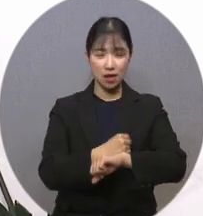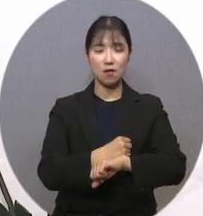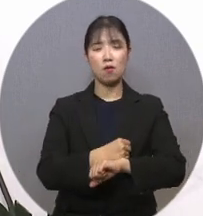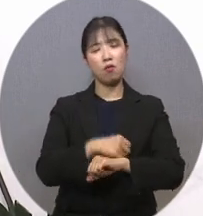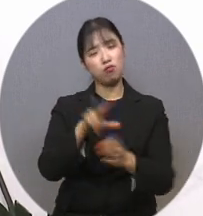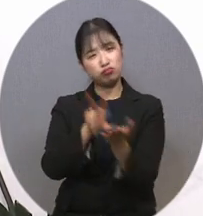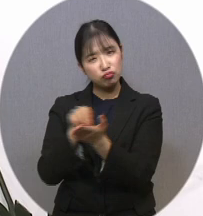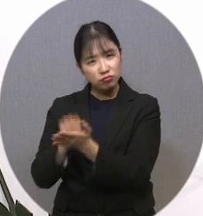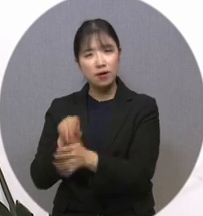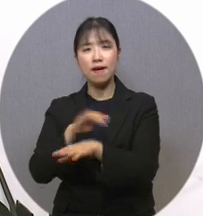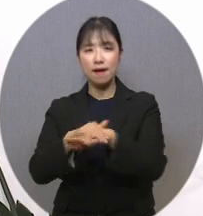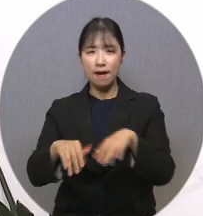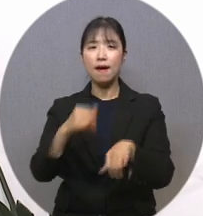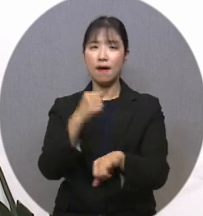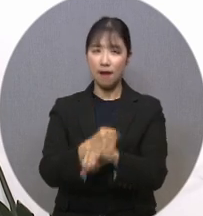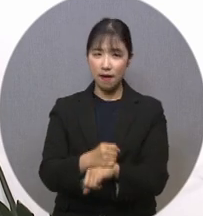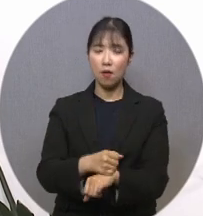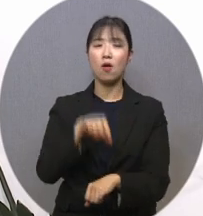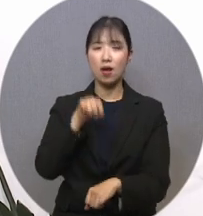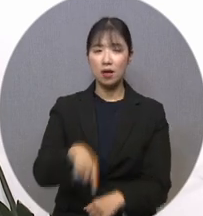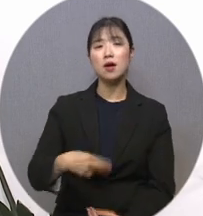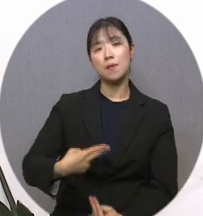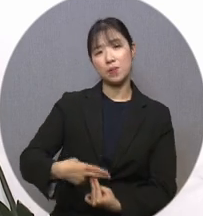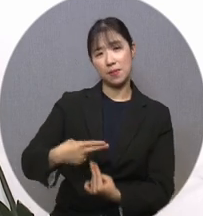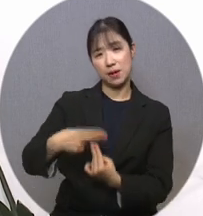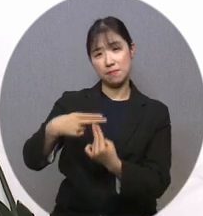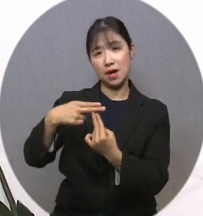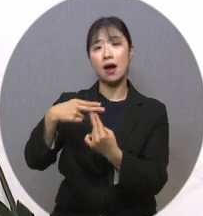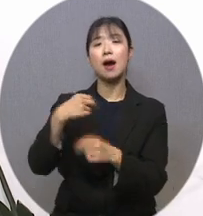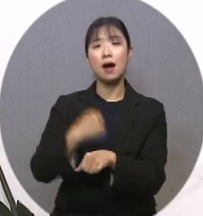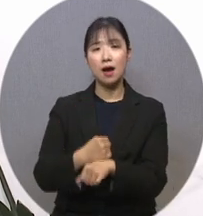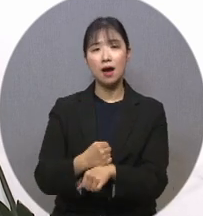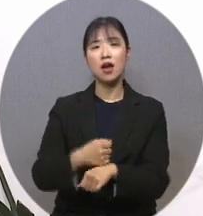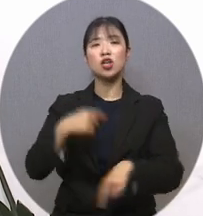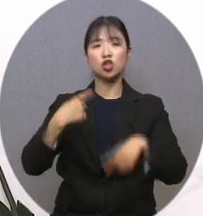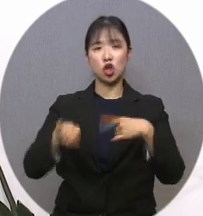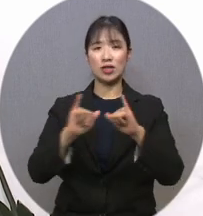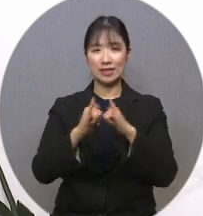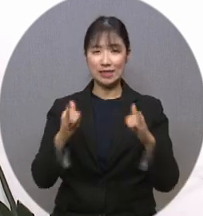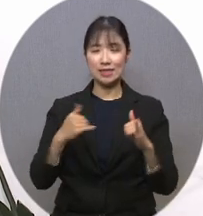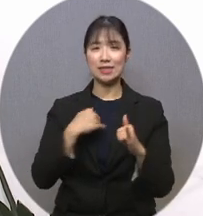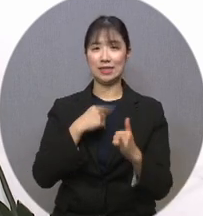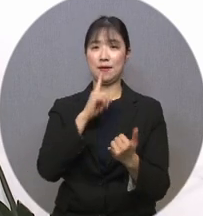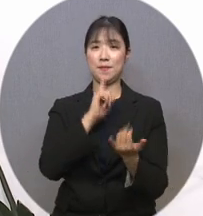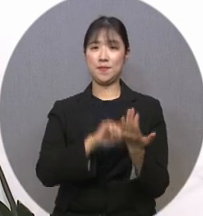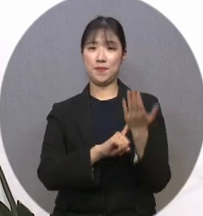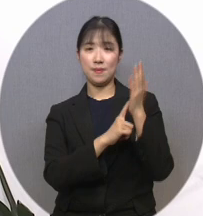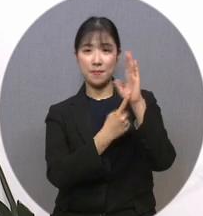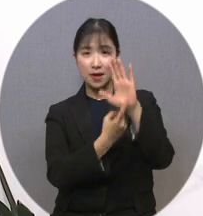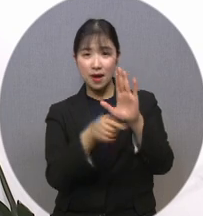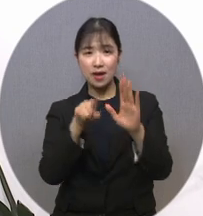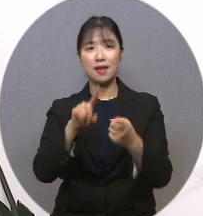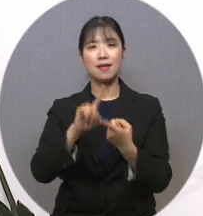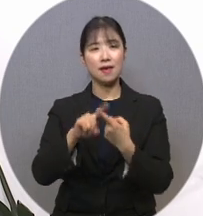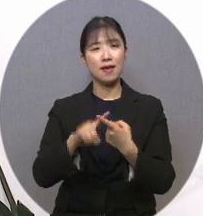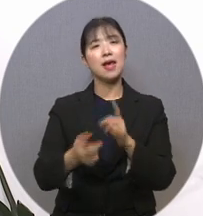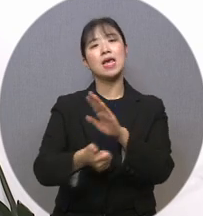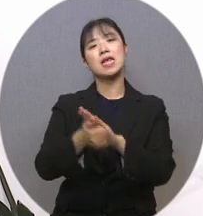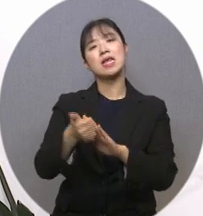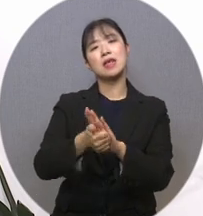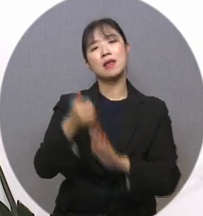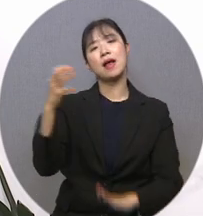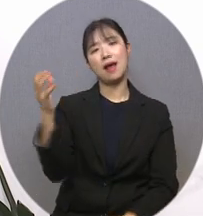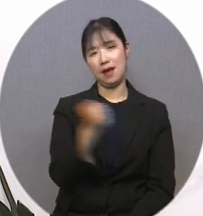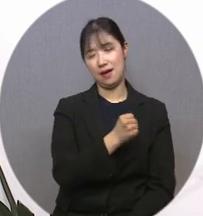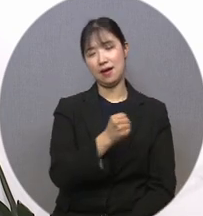해결하고 그것이 축적이 되면 내 정치인이 내거는 어떤 메시지에 대해서 그 희망을 갖게